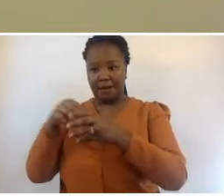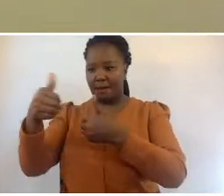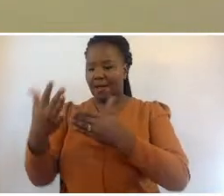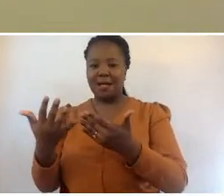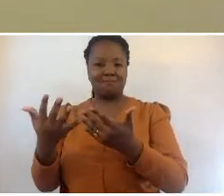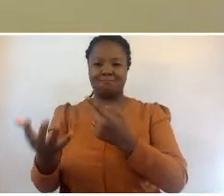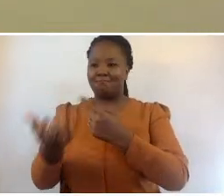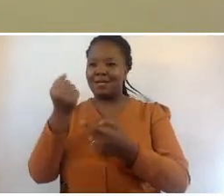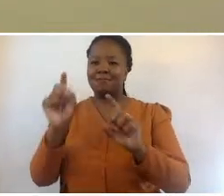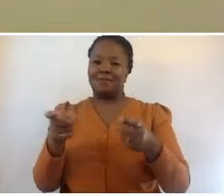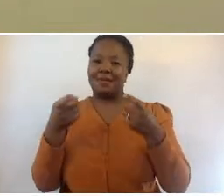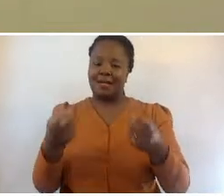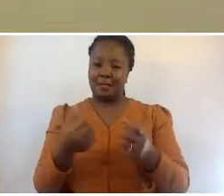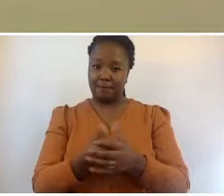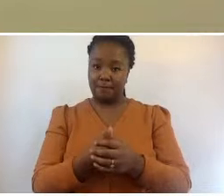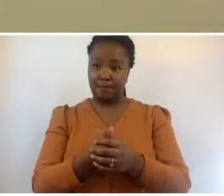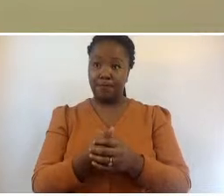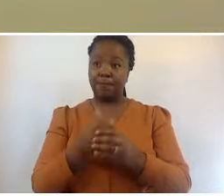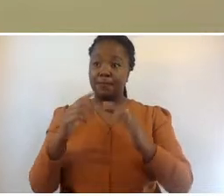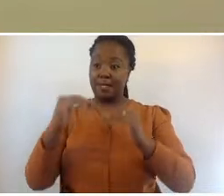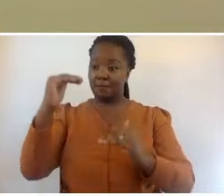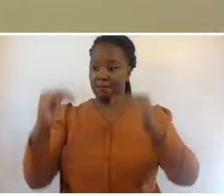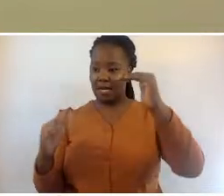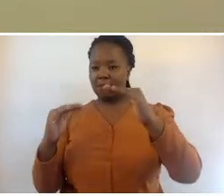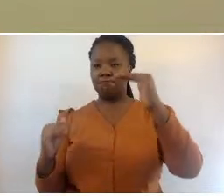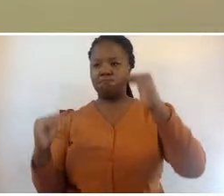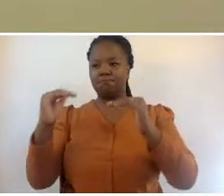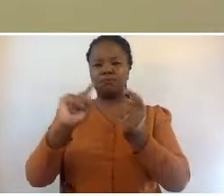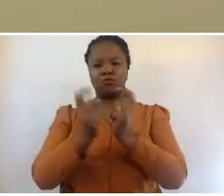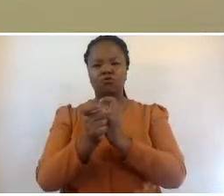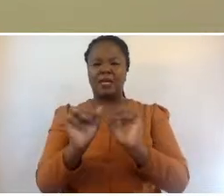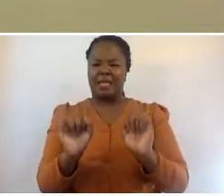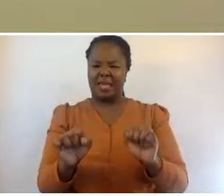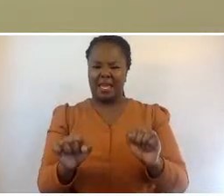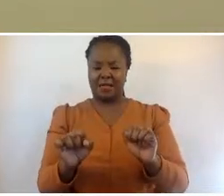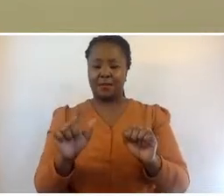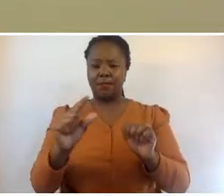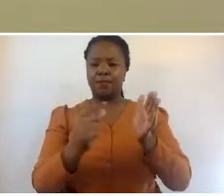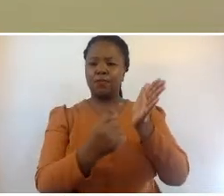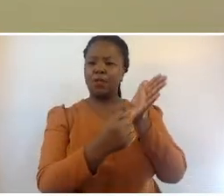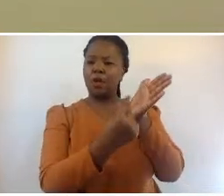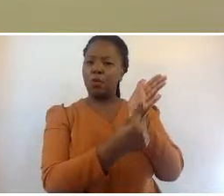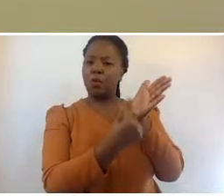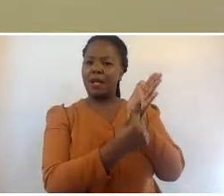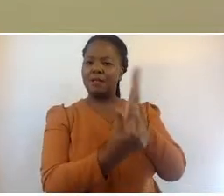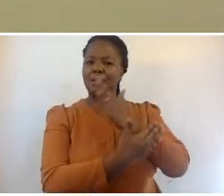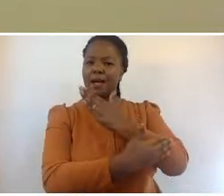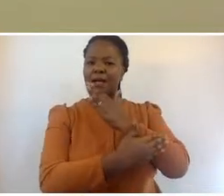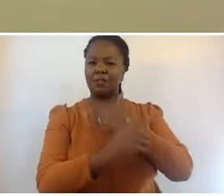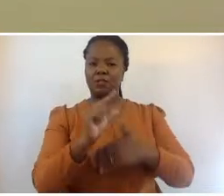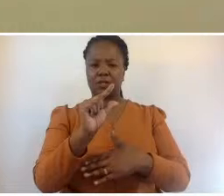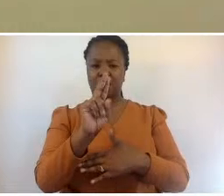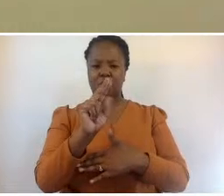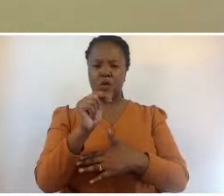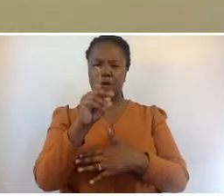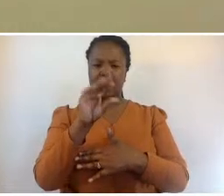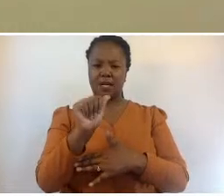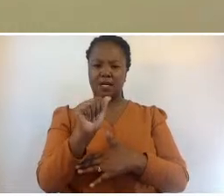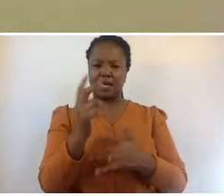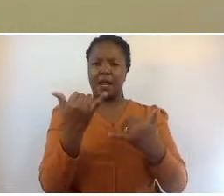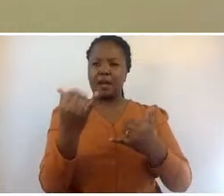de crise humanitaire. L'Ouganda accueille l'une des populations de réfugiés les plus grandes de la planète. Nous allons